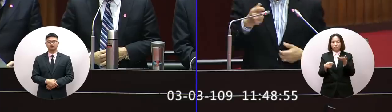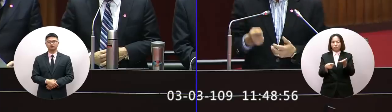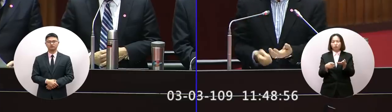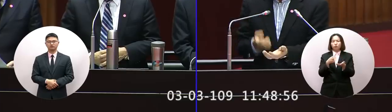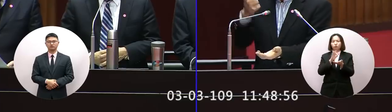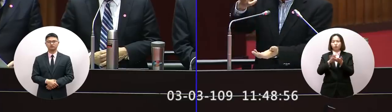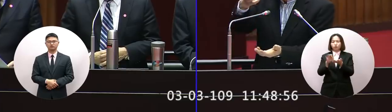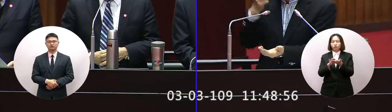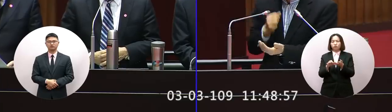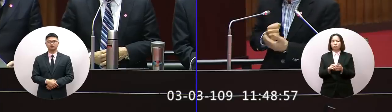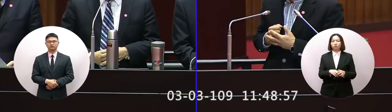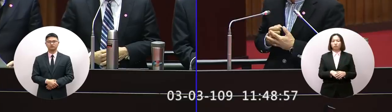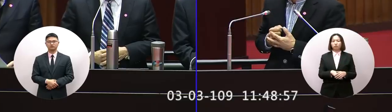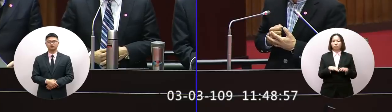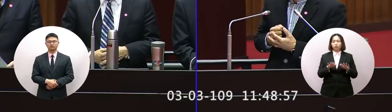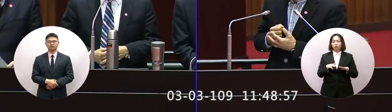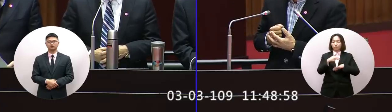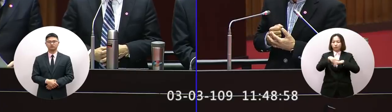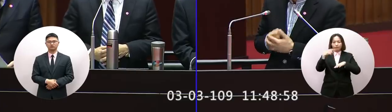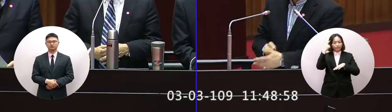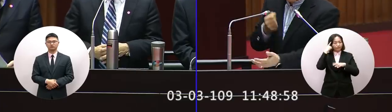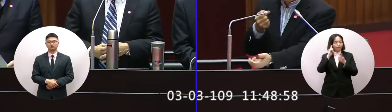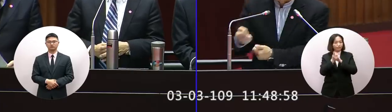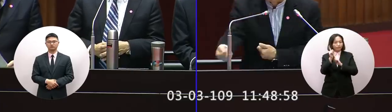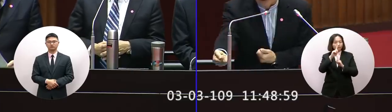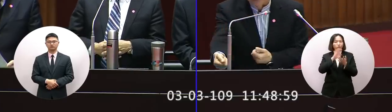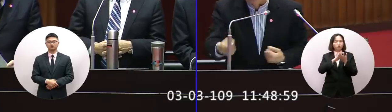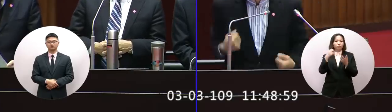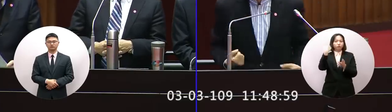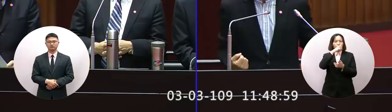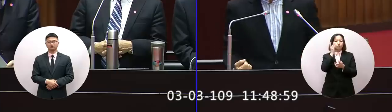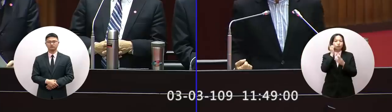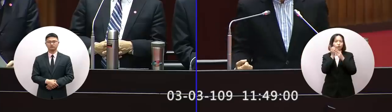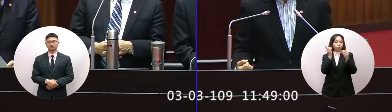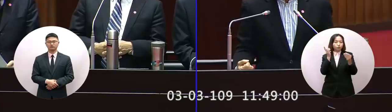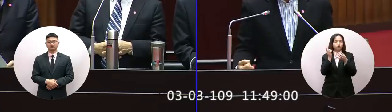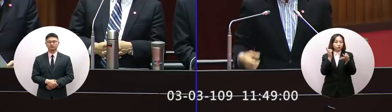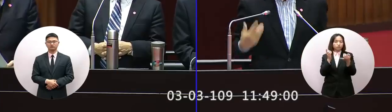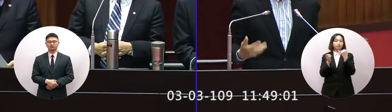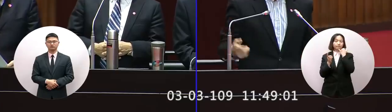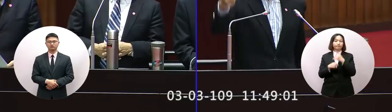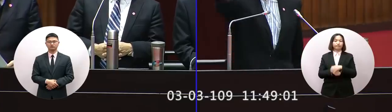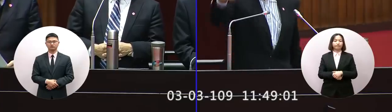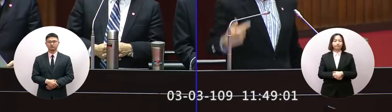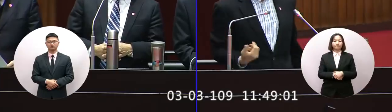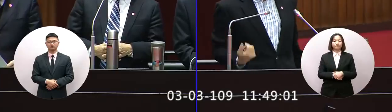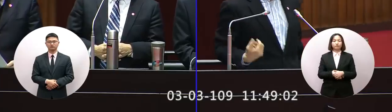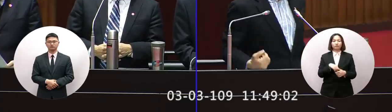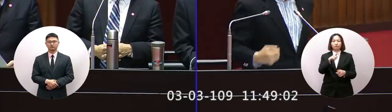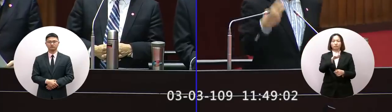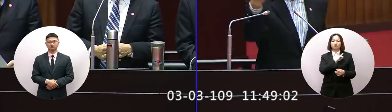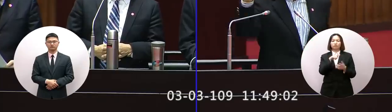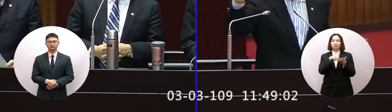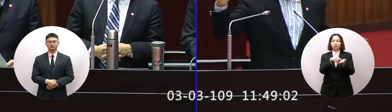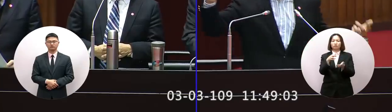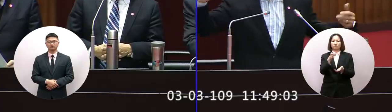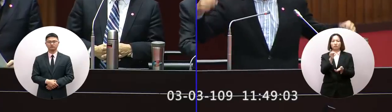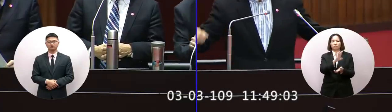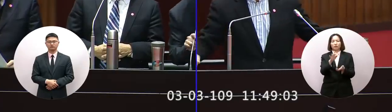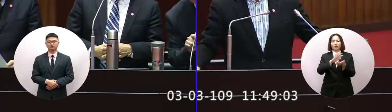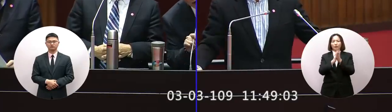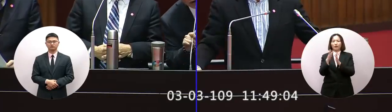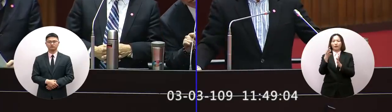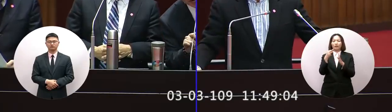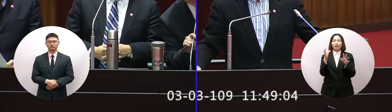沒有我們現在這規劃用台灣配買三人的啊像你就沒有用啊你200塊